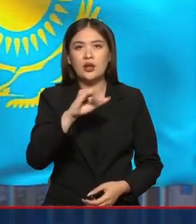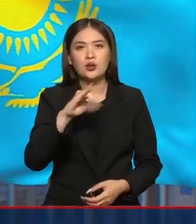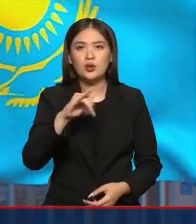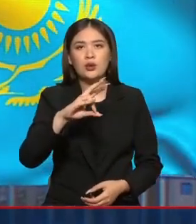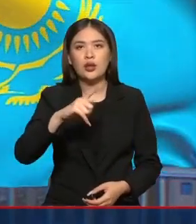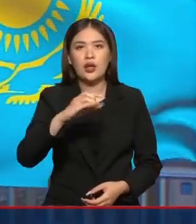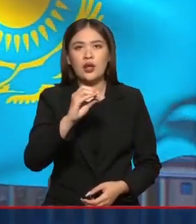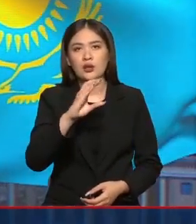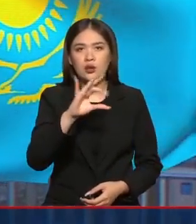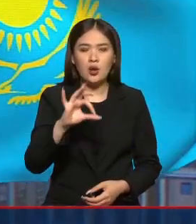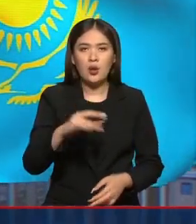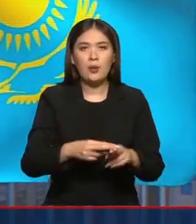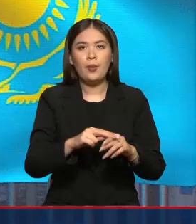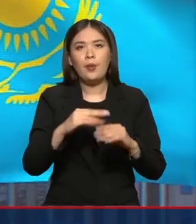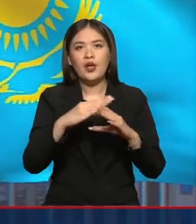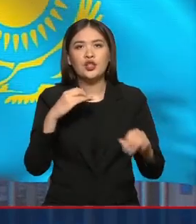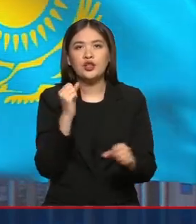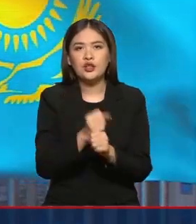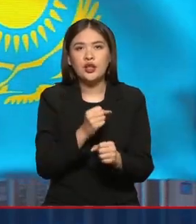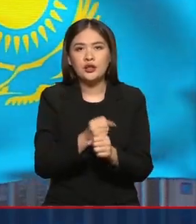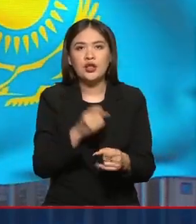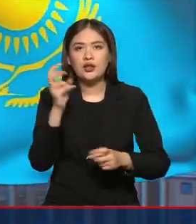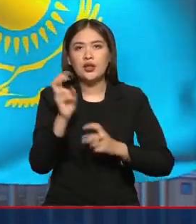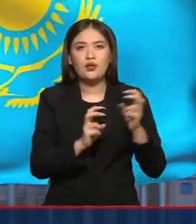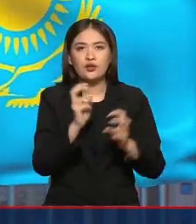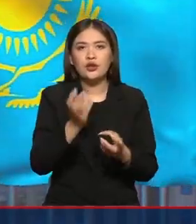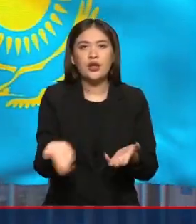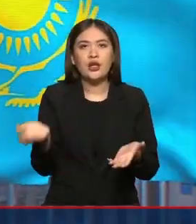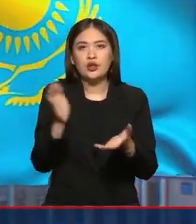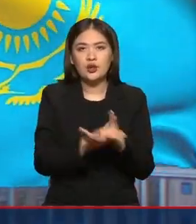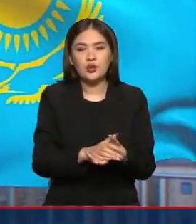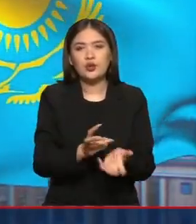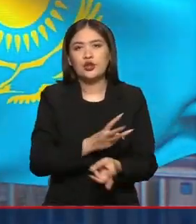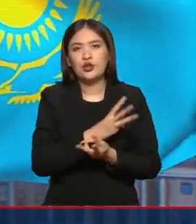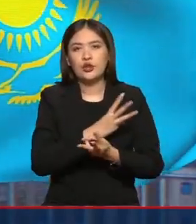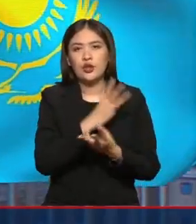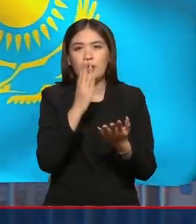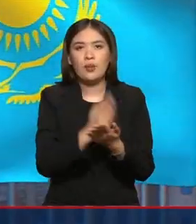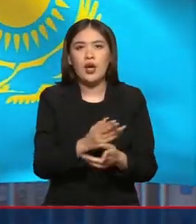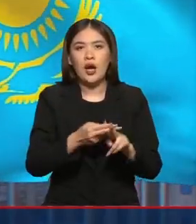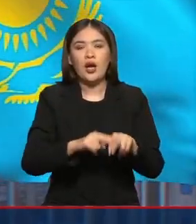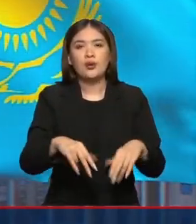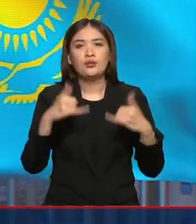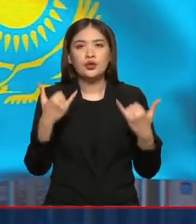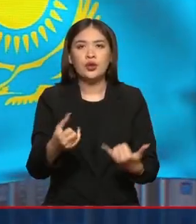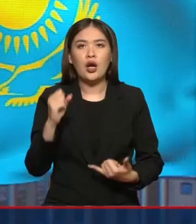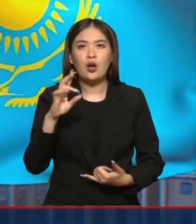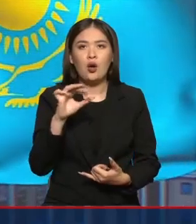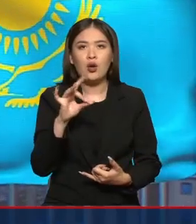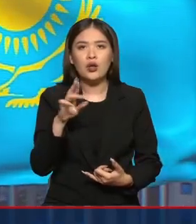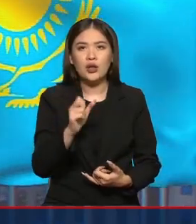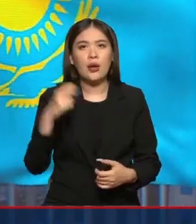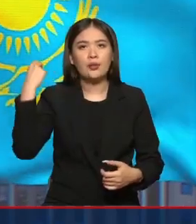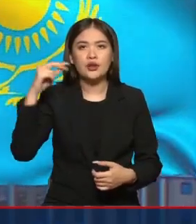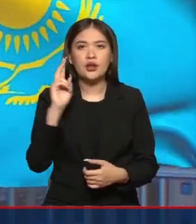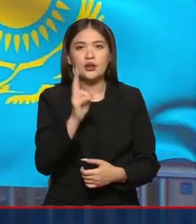Сунгесо сауытты машиналар жасайтын отандық зауыт жұмысымен танысуға ықылас танытып отыр. Ал бүгін ол Ақордада президент Қасым